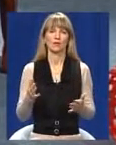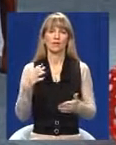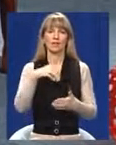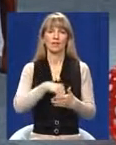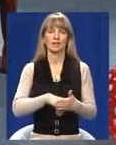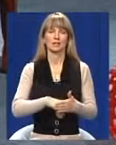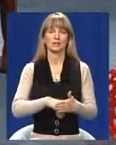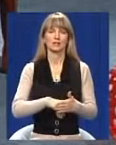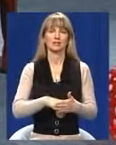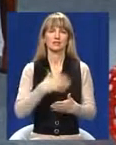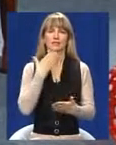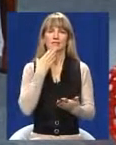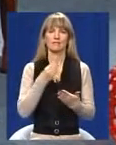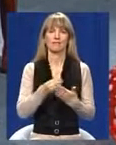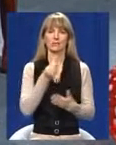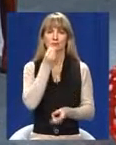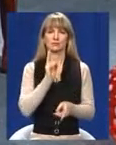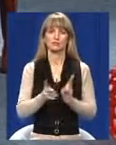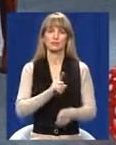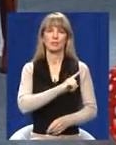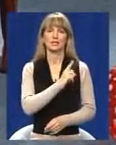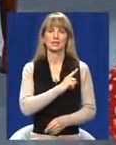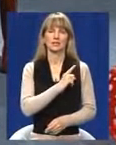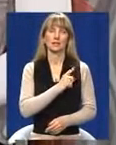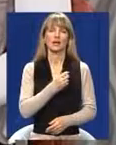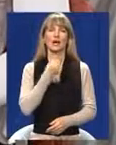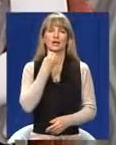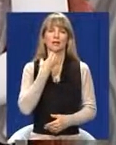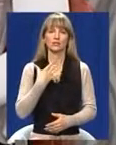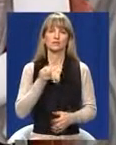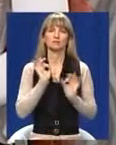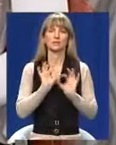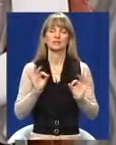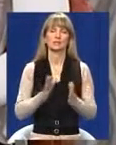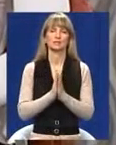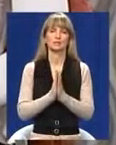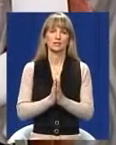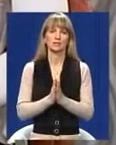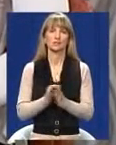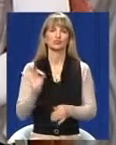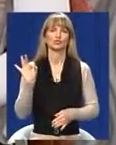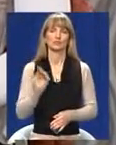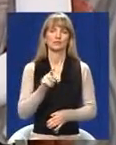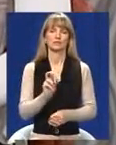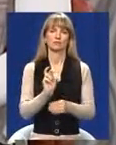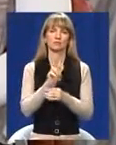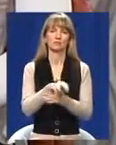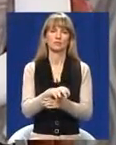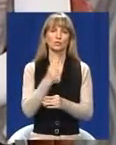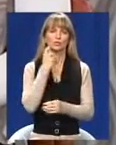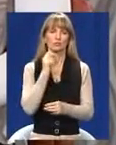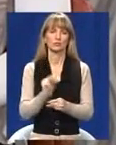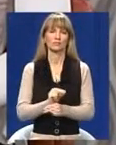от, кулінарні майстерність. Добре, а розкажи, будь ласка, а чи часто ти відвідуєш